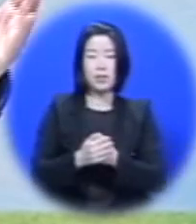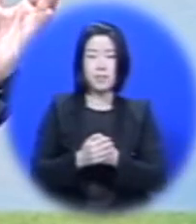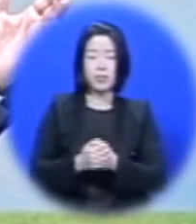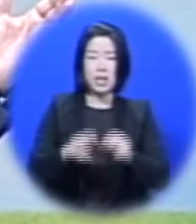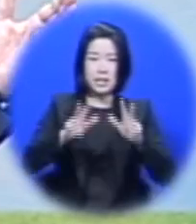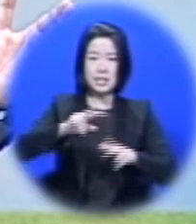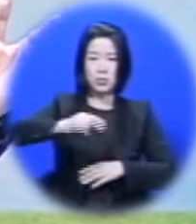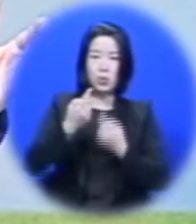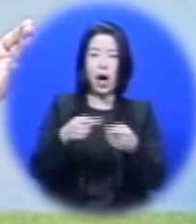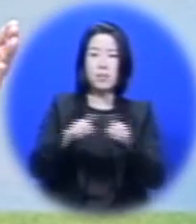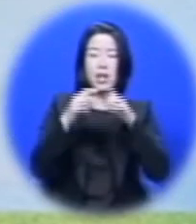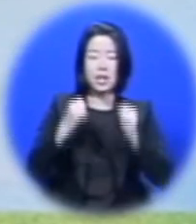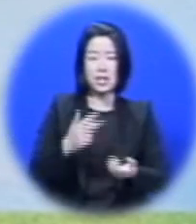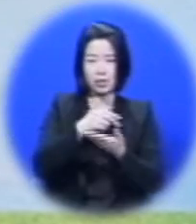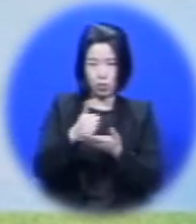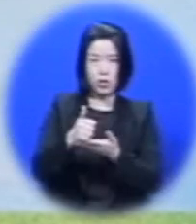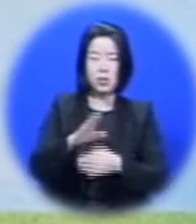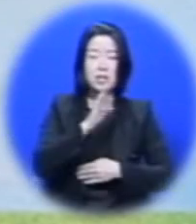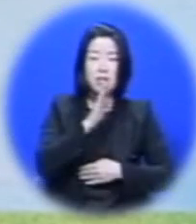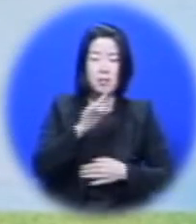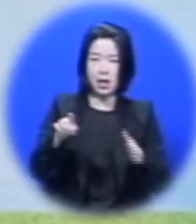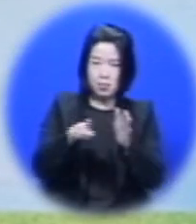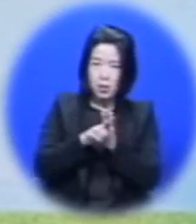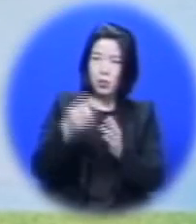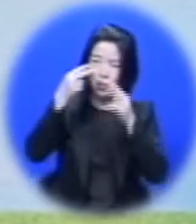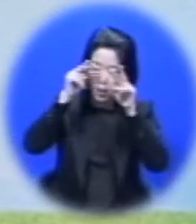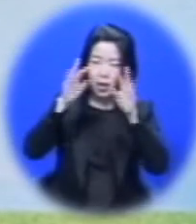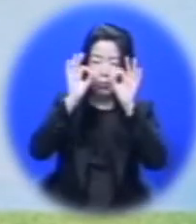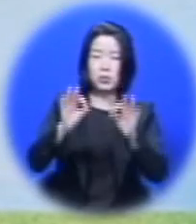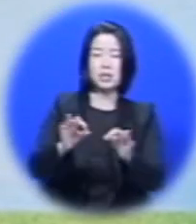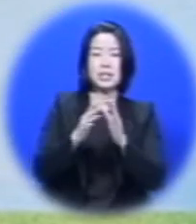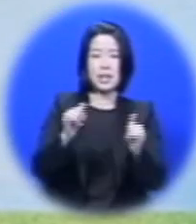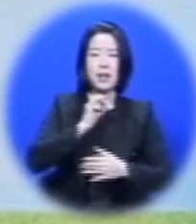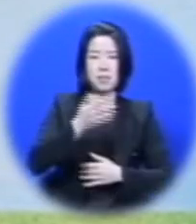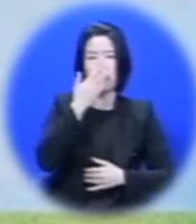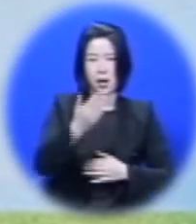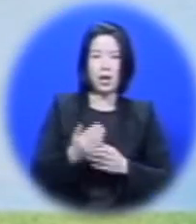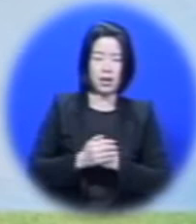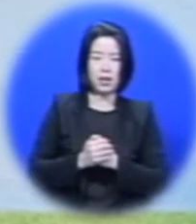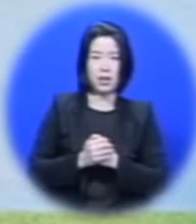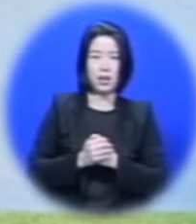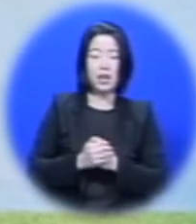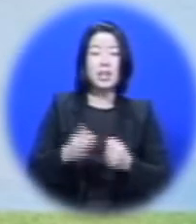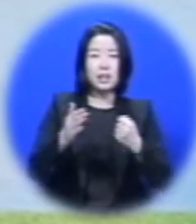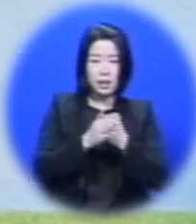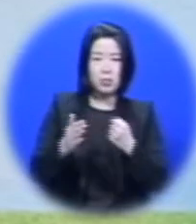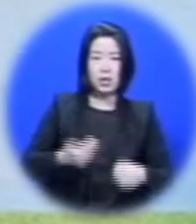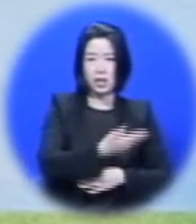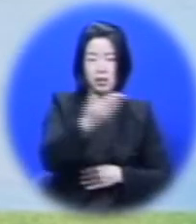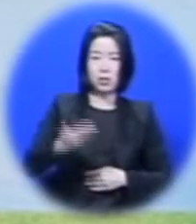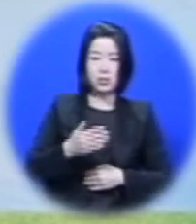지금도 함께 계시는 주님을 정말 믿고 바라보는 사람만 그렇게 할 수 있는 겁니다. 그러므로